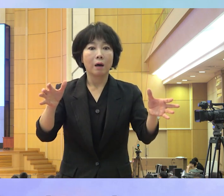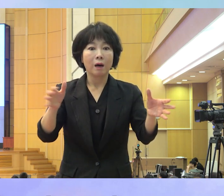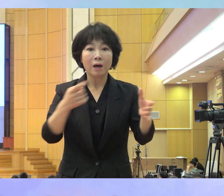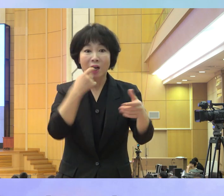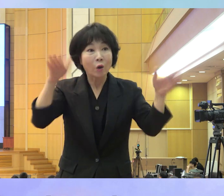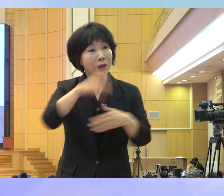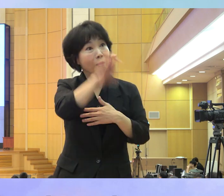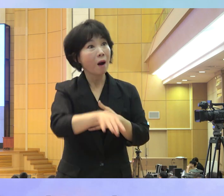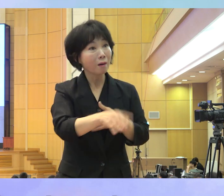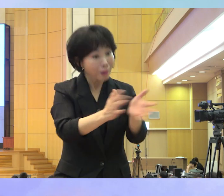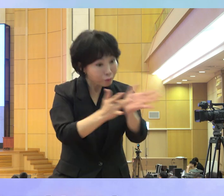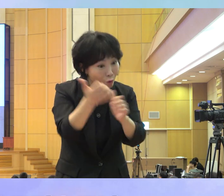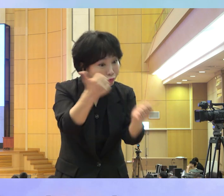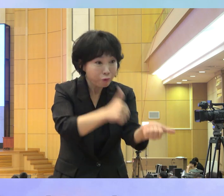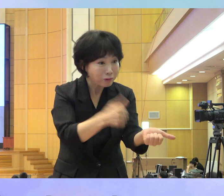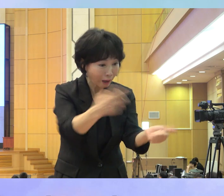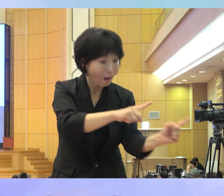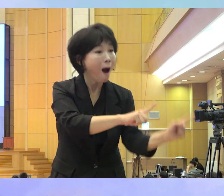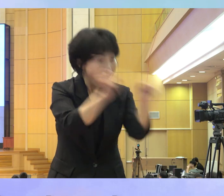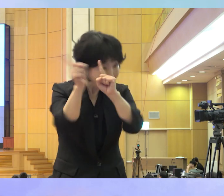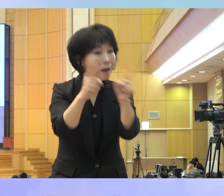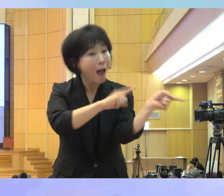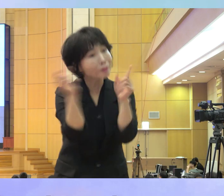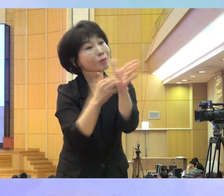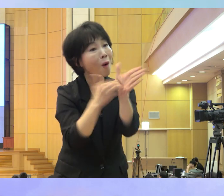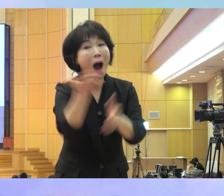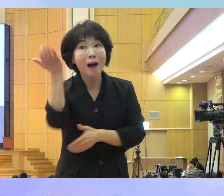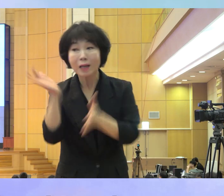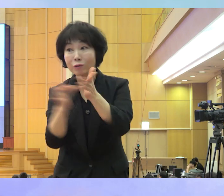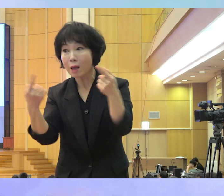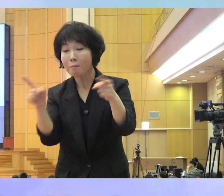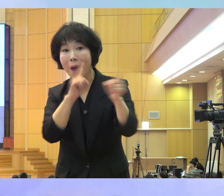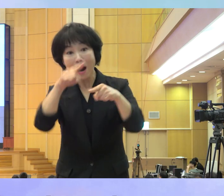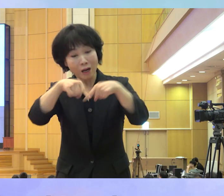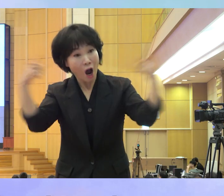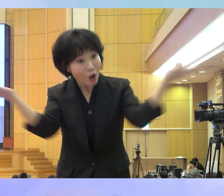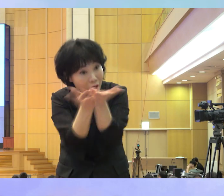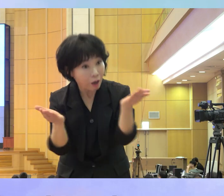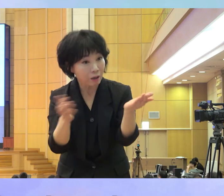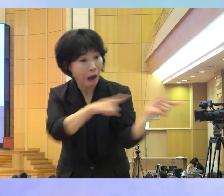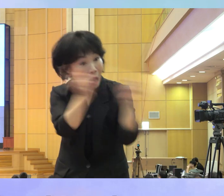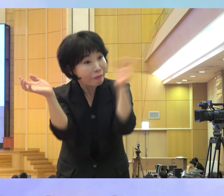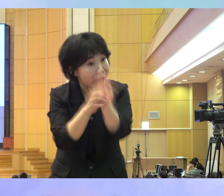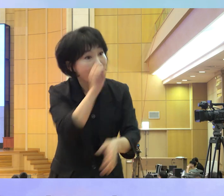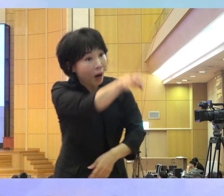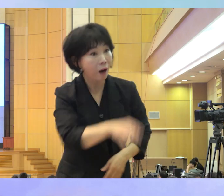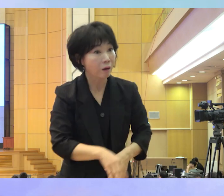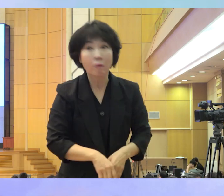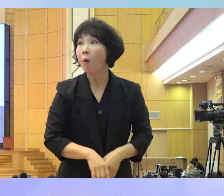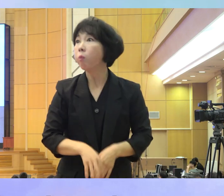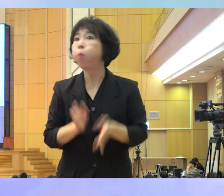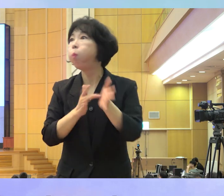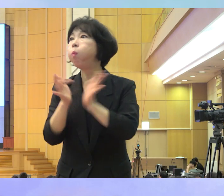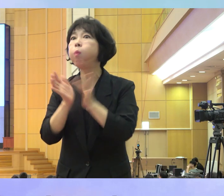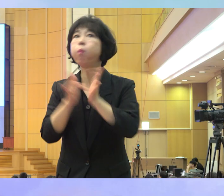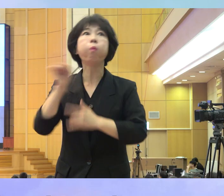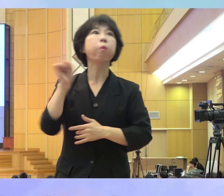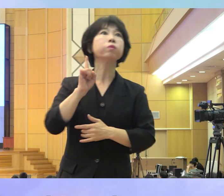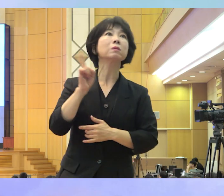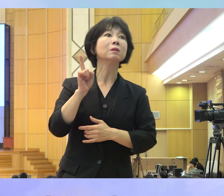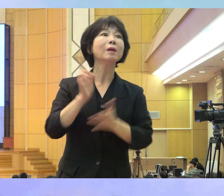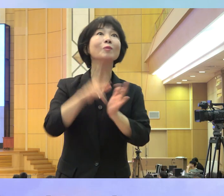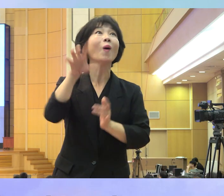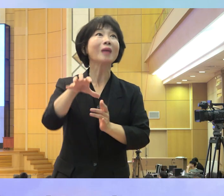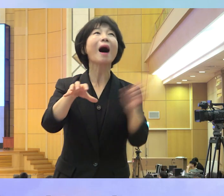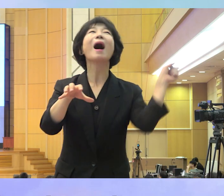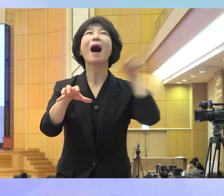죽었다가 살아났어. 갈릴리에서 말씀할 때 뭐라 그래서 죽었다가 살아난다고 했잖아. 그리고 죽었다가 살아나고 나면 어디로 간다고 했어? 갈릴리로 간다고